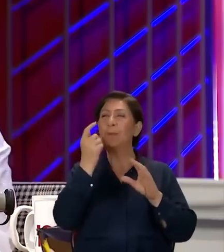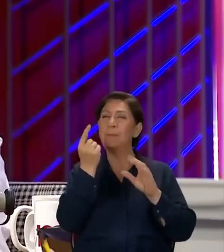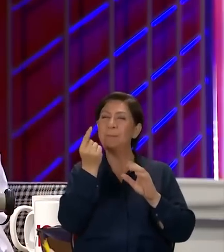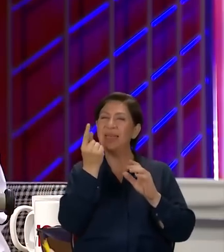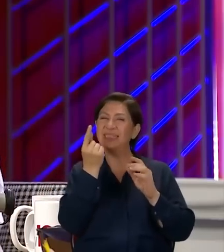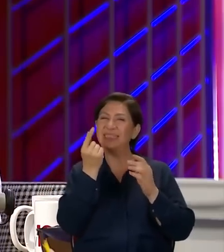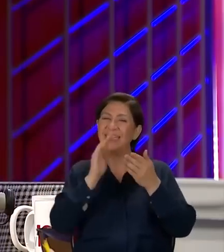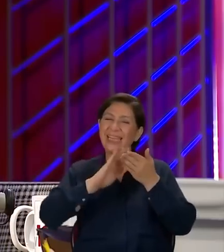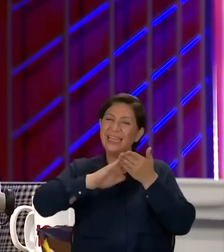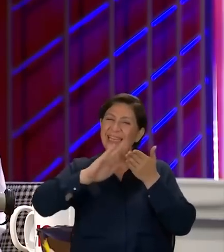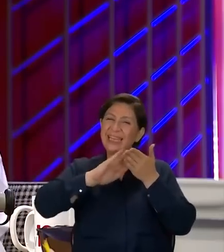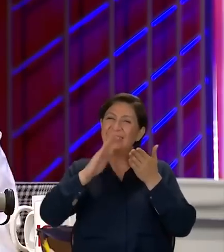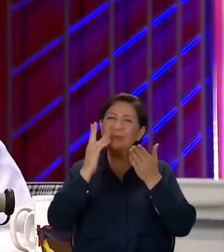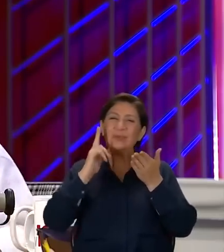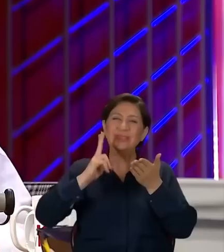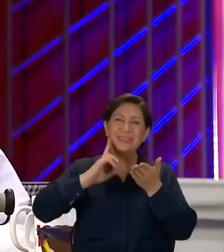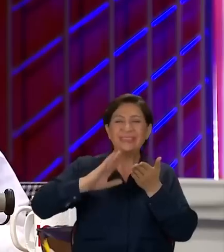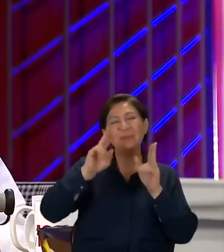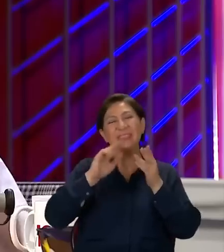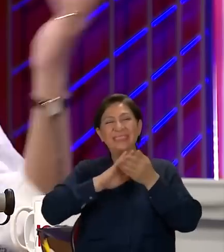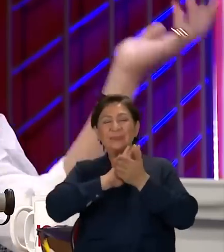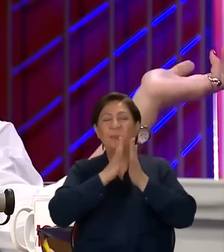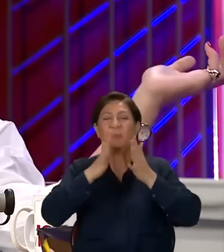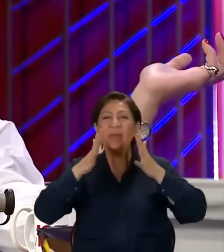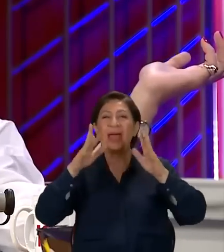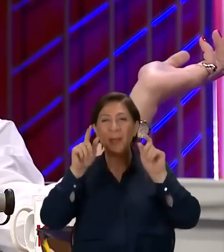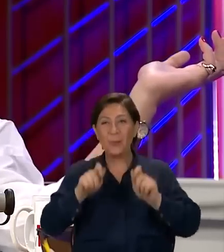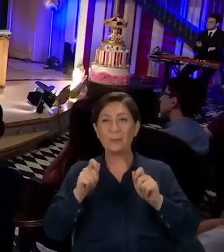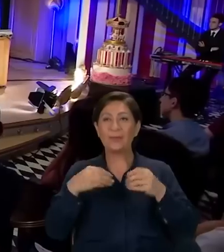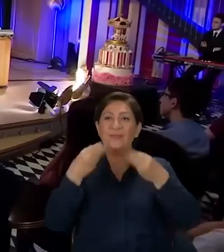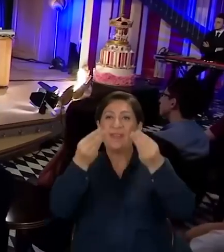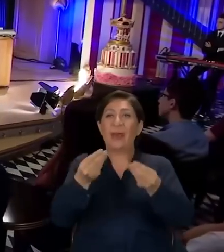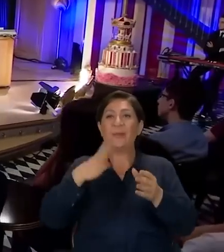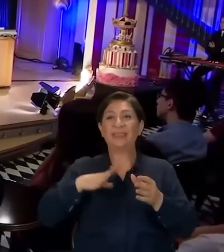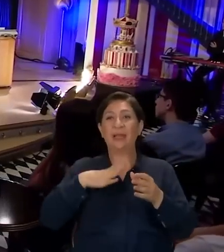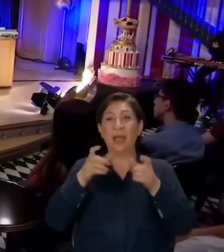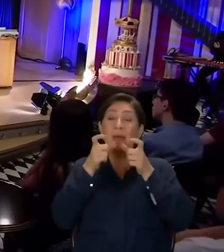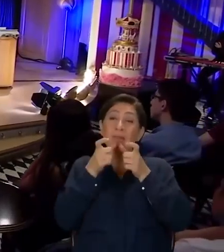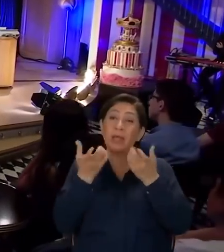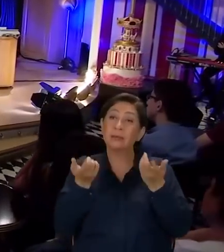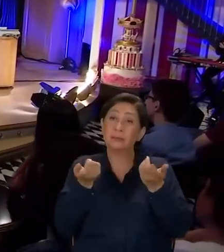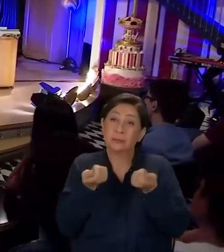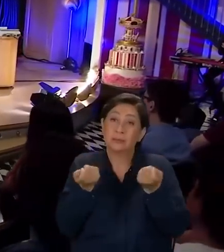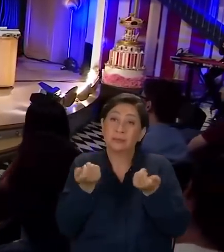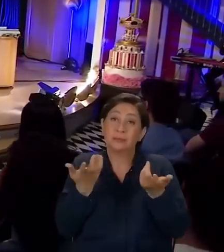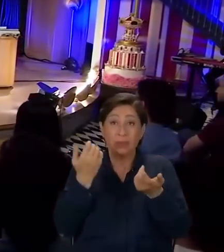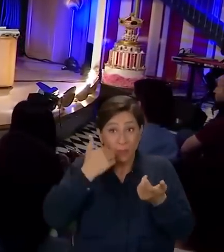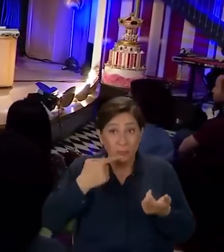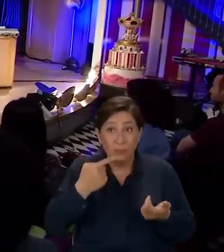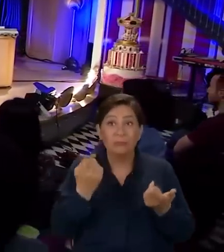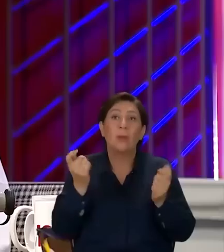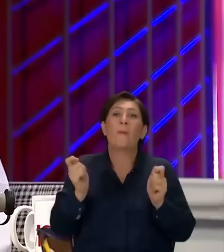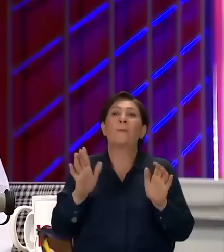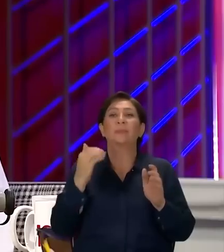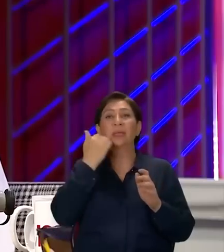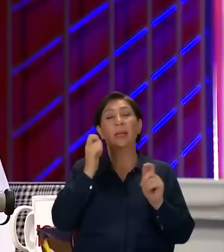daha böyle cilalayıp sunmak istedim. Hem de işin ekmeğindeyim yani. Yalan mı söyleyeyim? Hayır, söyleyemem.